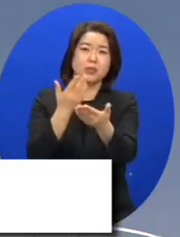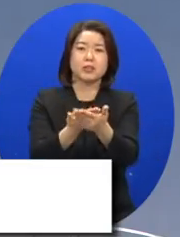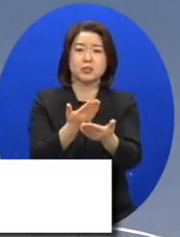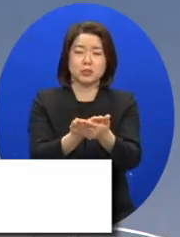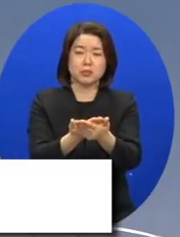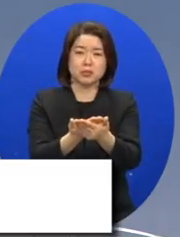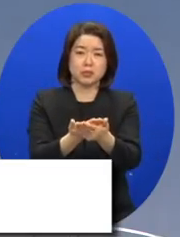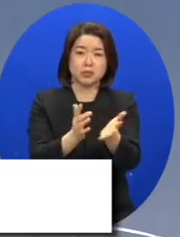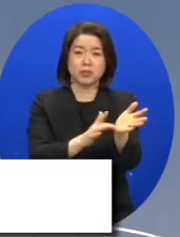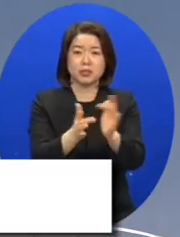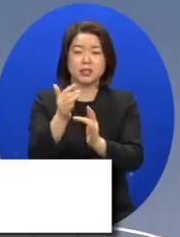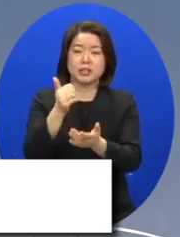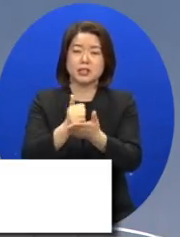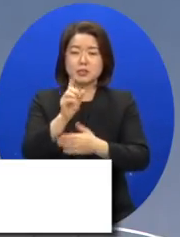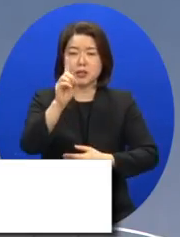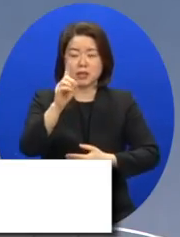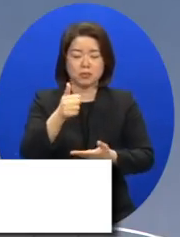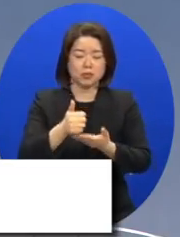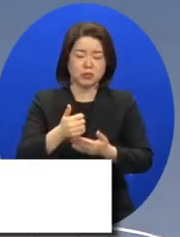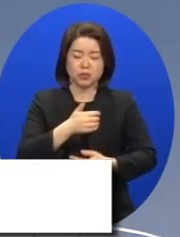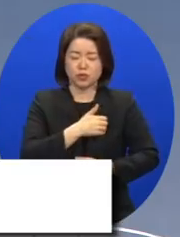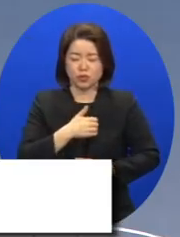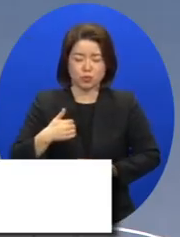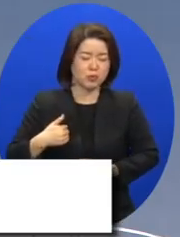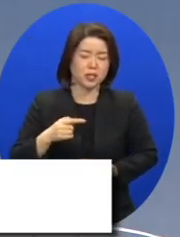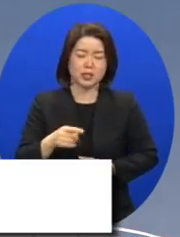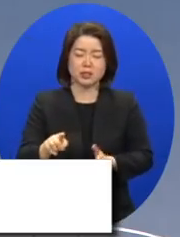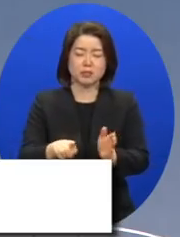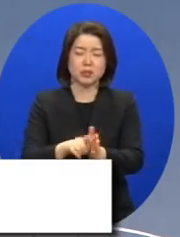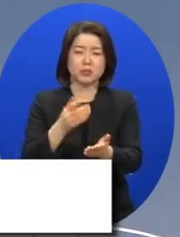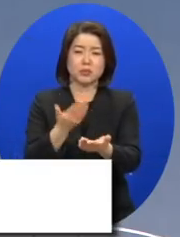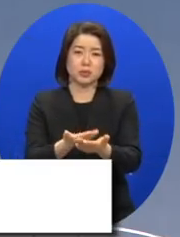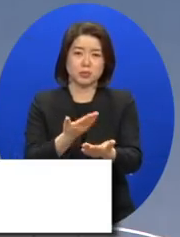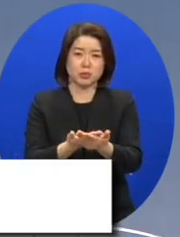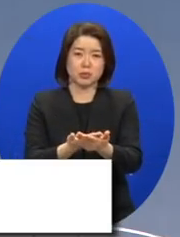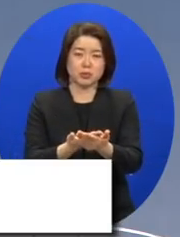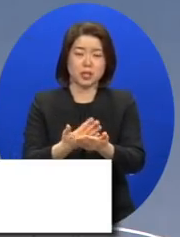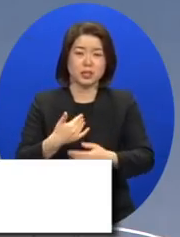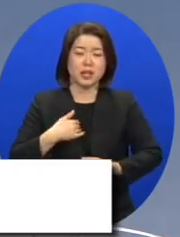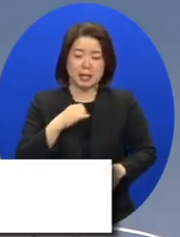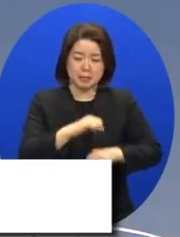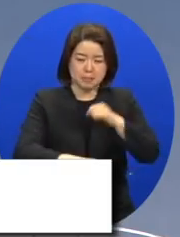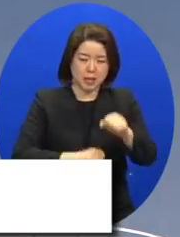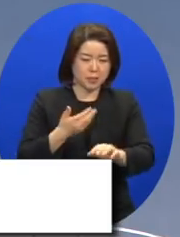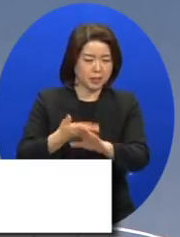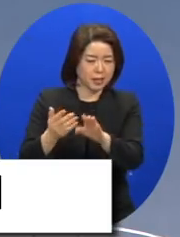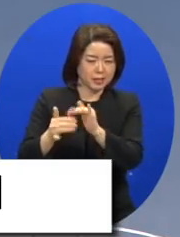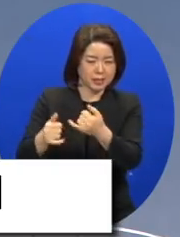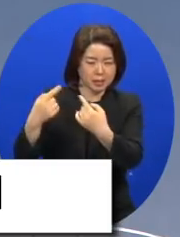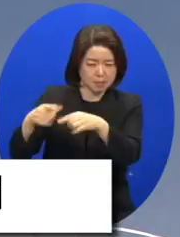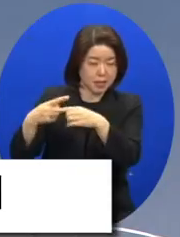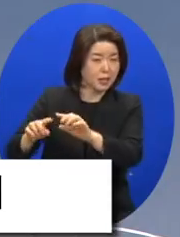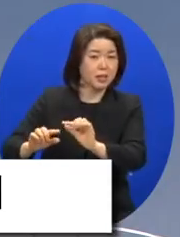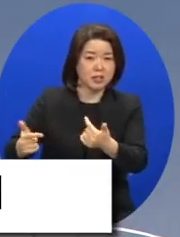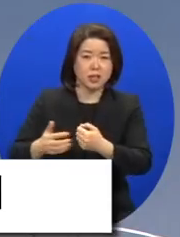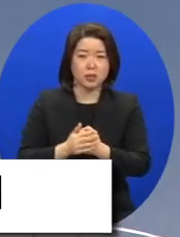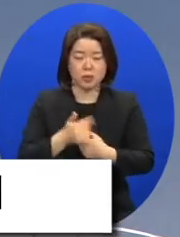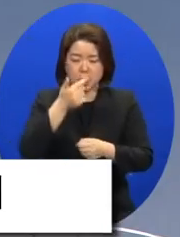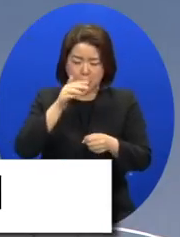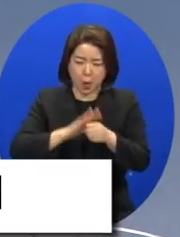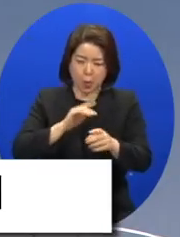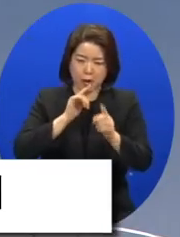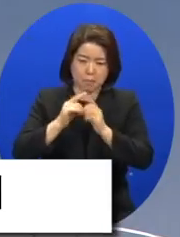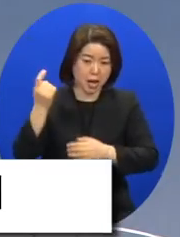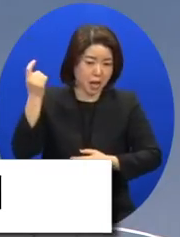예수님 한 번이면 진짜 충분한 그 믿음을 주셔서 수 내가 함부로 사는 사람을 판단 하지도 않고 또 억울한 말을 들었다고